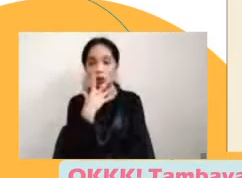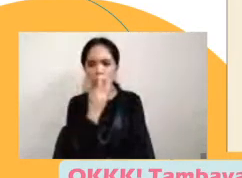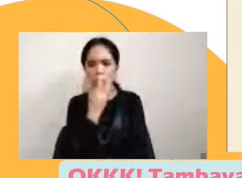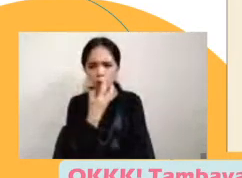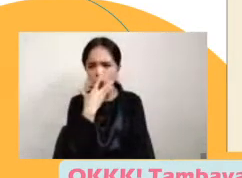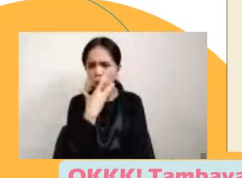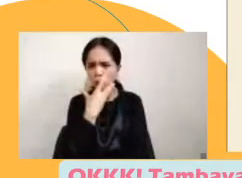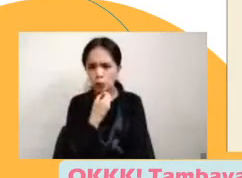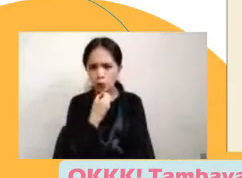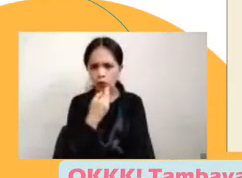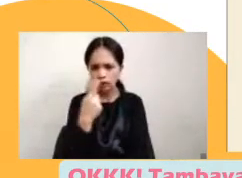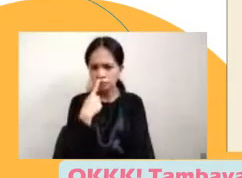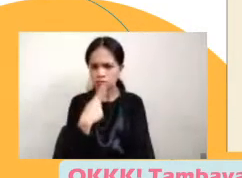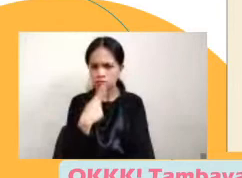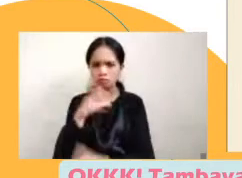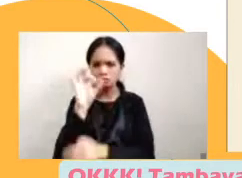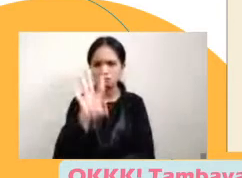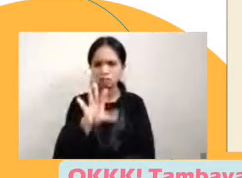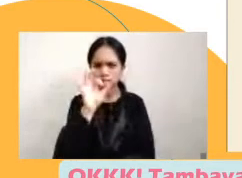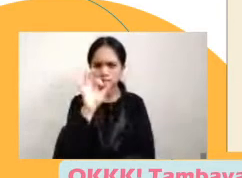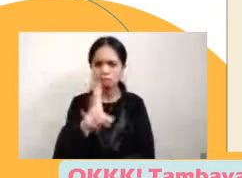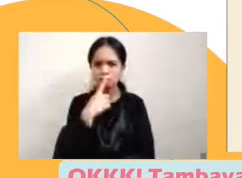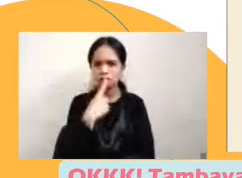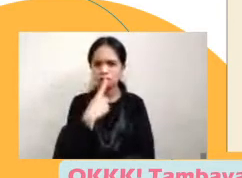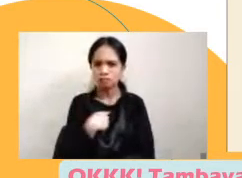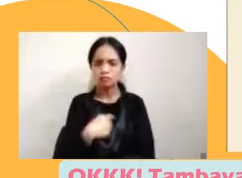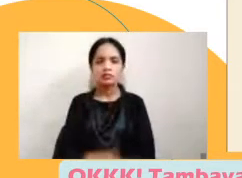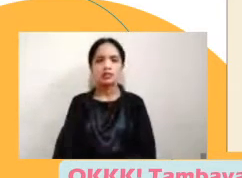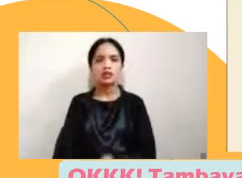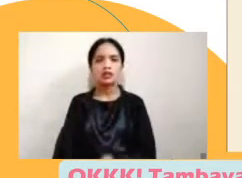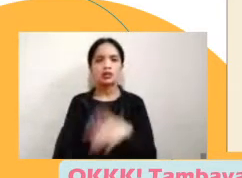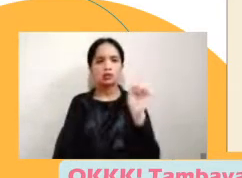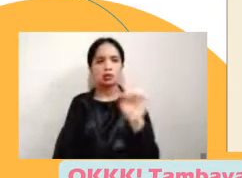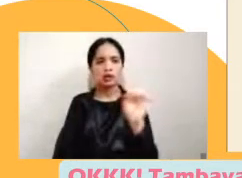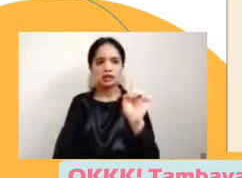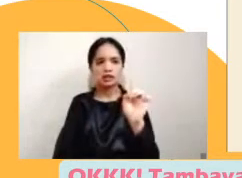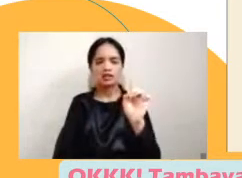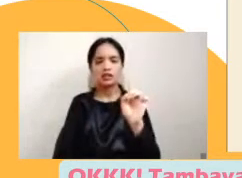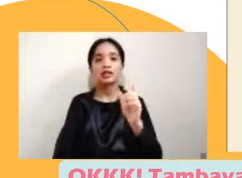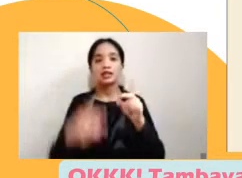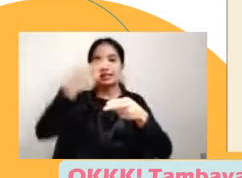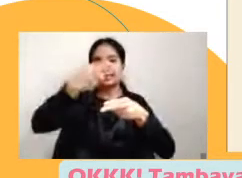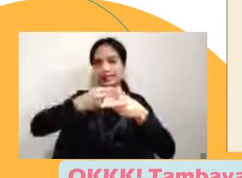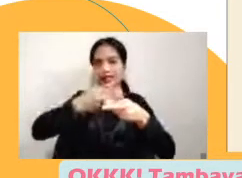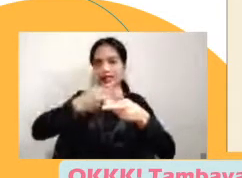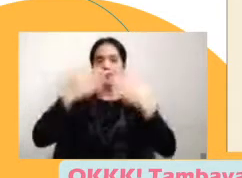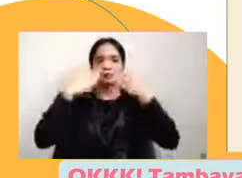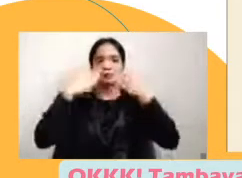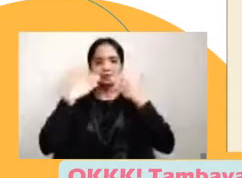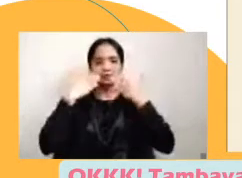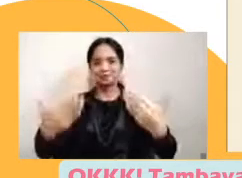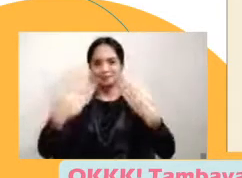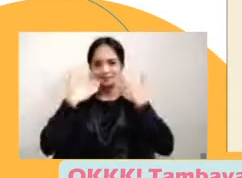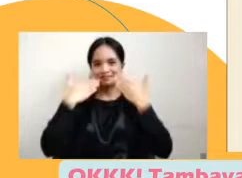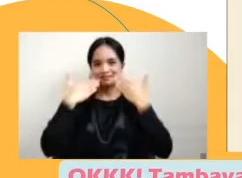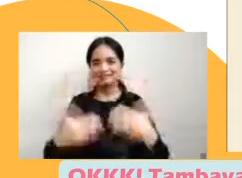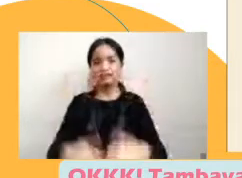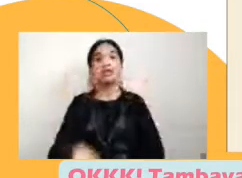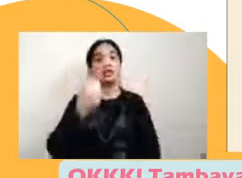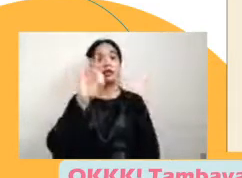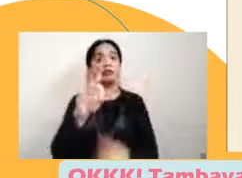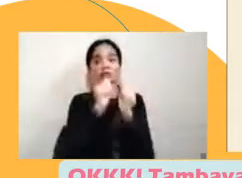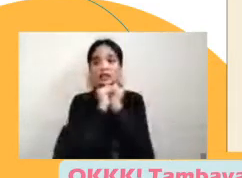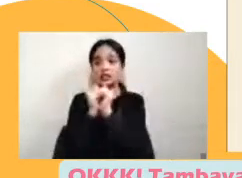i-mention nyo nga sa Facebook natin, no? Mention nyo ang kanilang pangalan at pasalamatan nyo sila. At kung kasama nyo sila